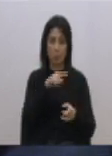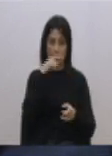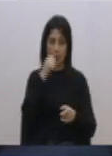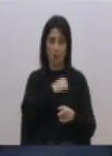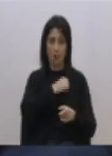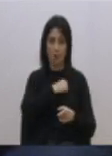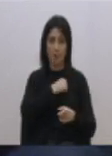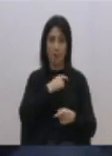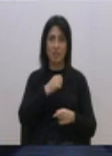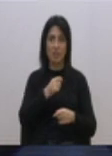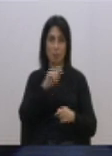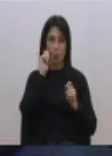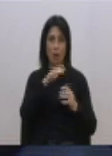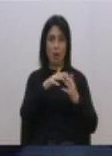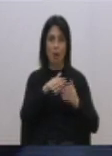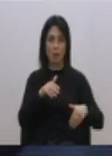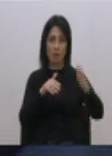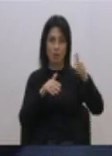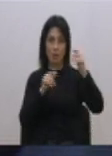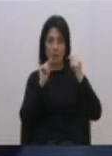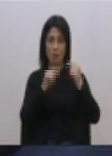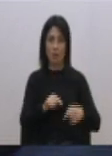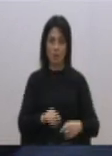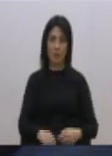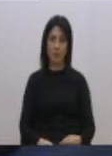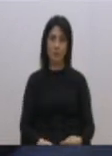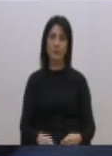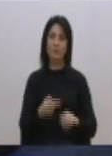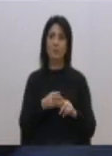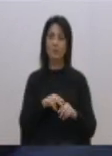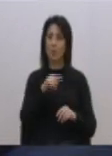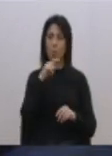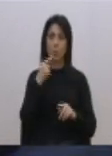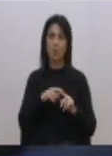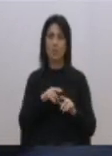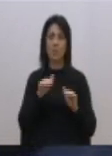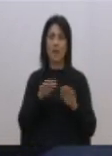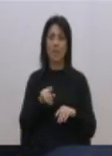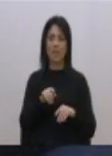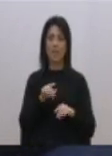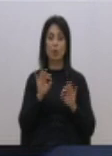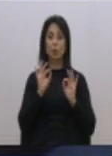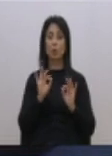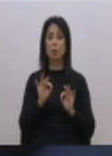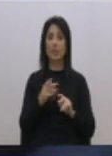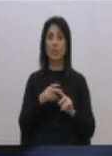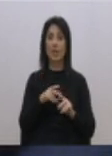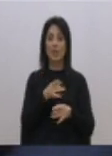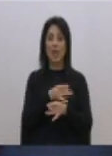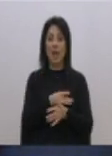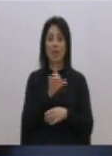და იბრძვის უკრაინის წინააღმდეგ. ამიტომ რუსეთის ეს გადაწყვეტილება სწორედ იმ